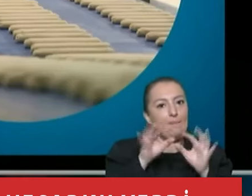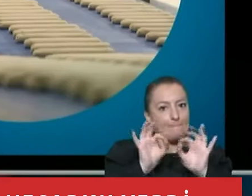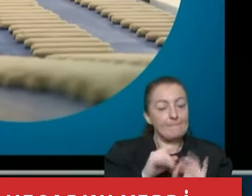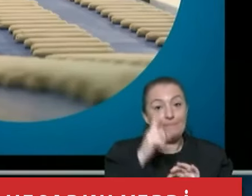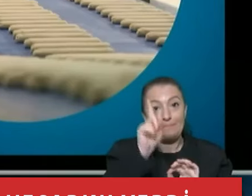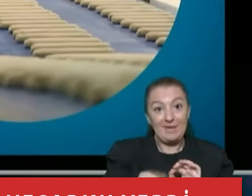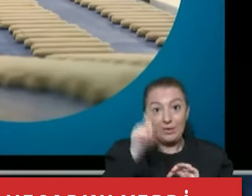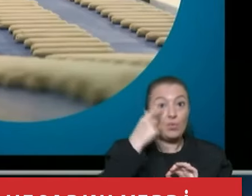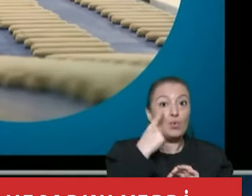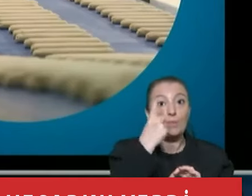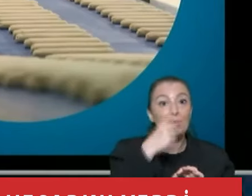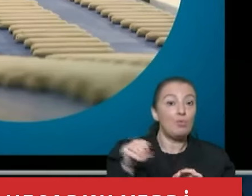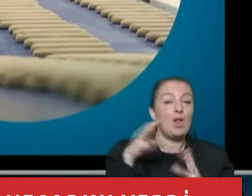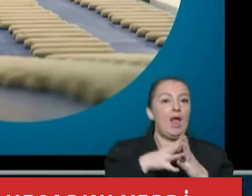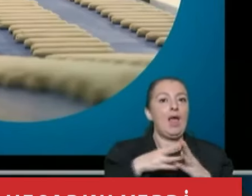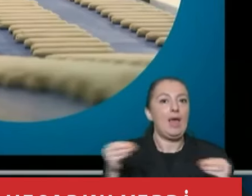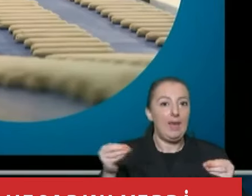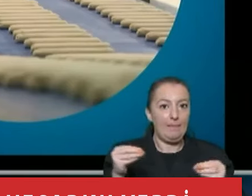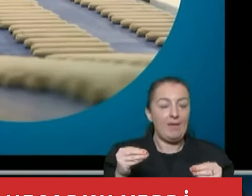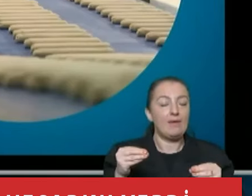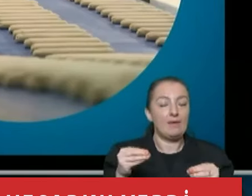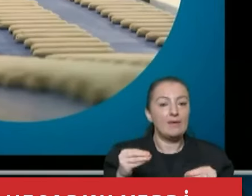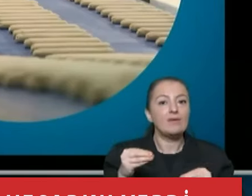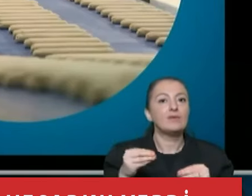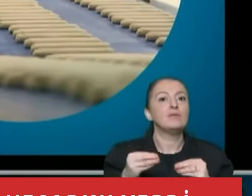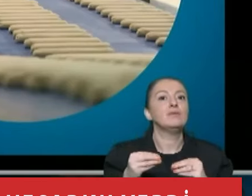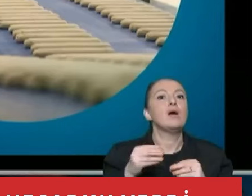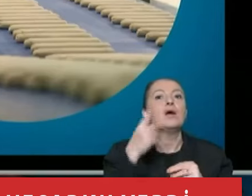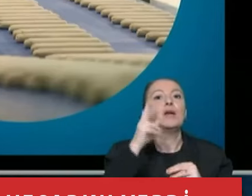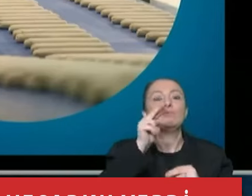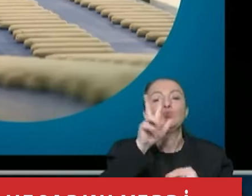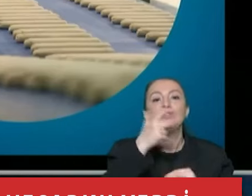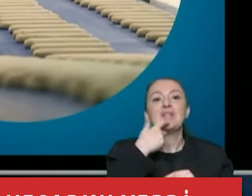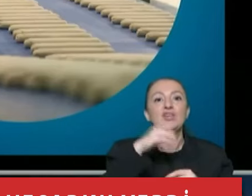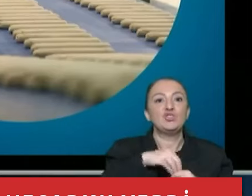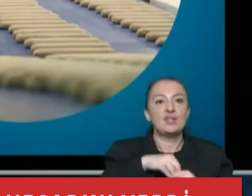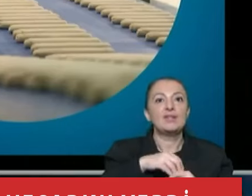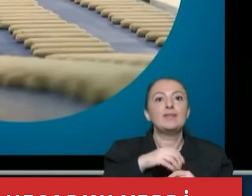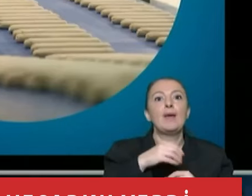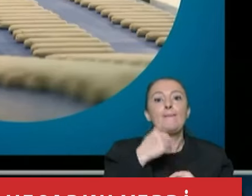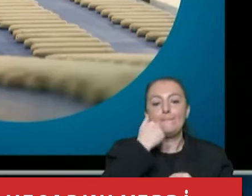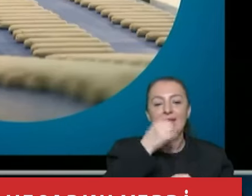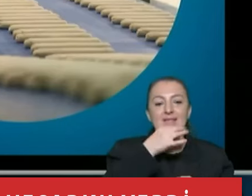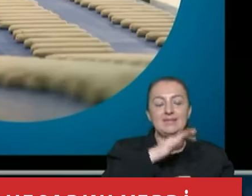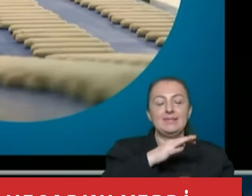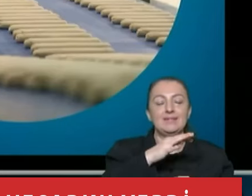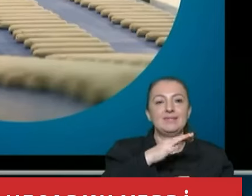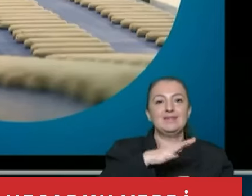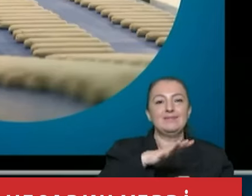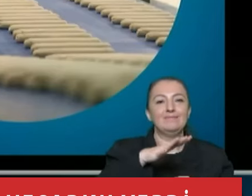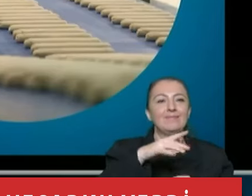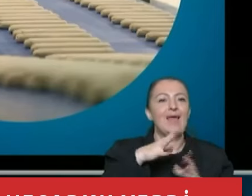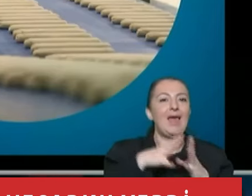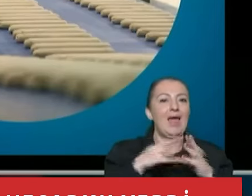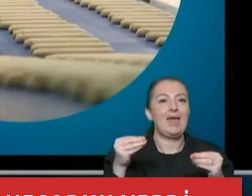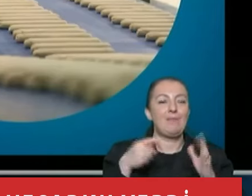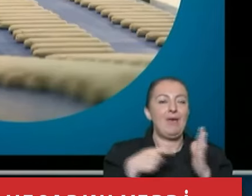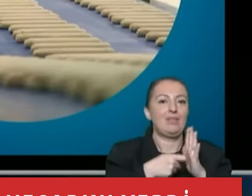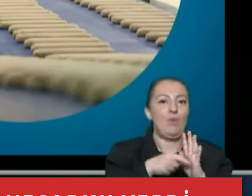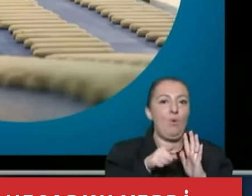ekmek üretim kapasitesine sahip olan bu hattımızda 2023 yılı içerisinde Akdeniz ekmeği üretimi yapılmıştır Önümüzdeki